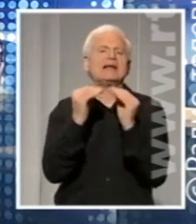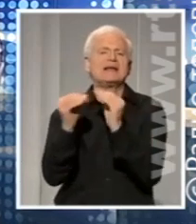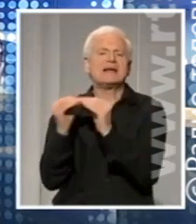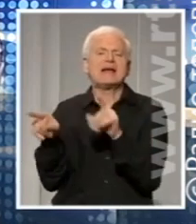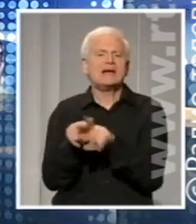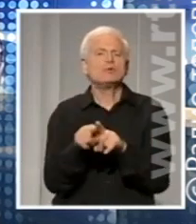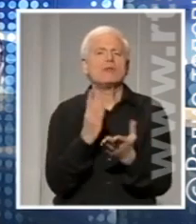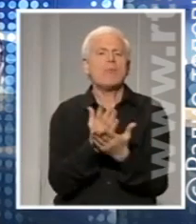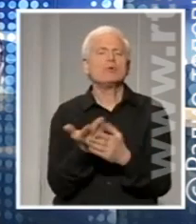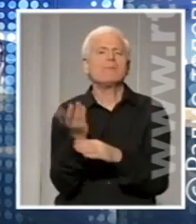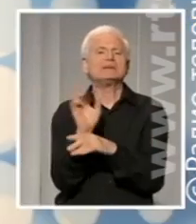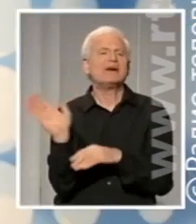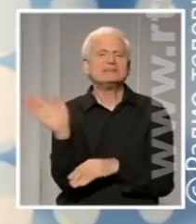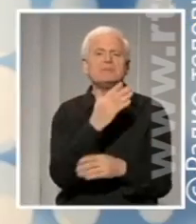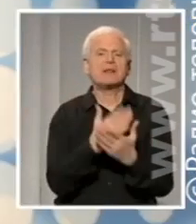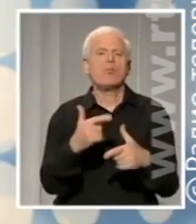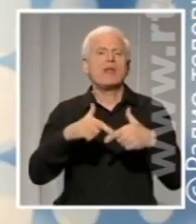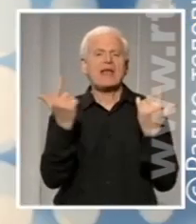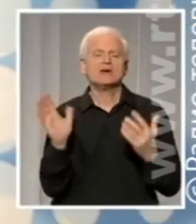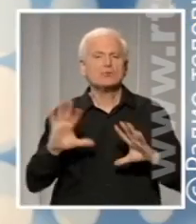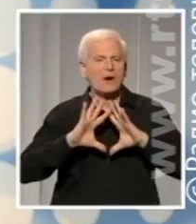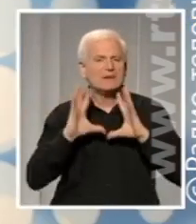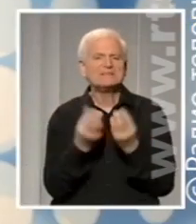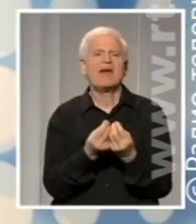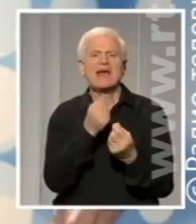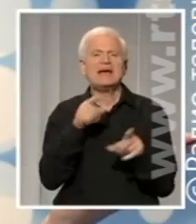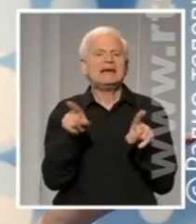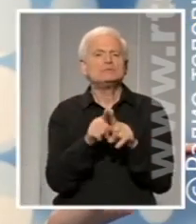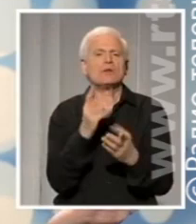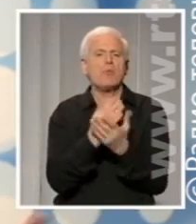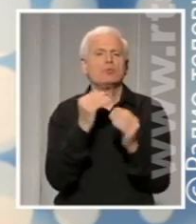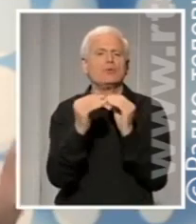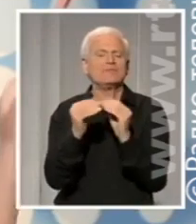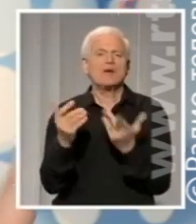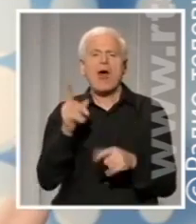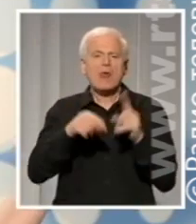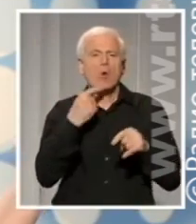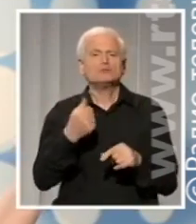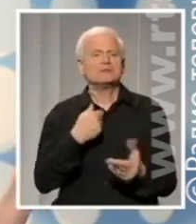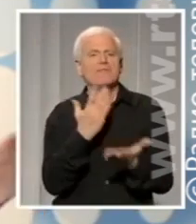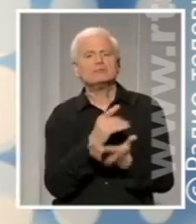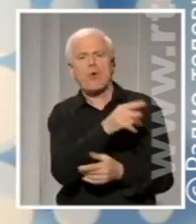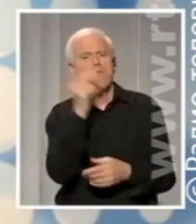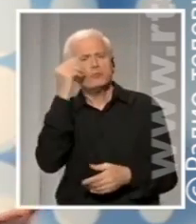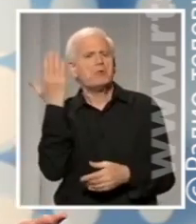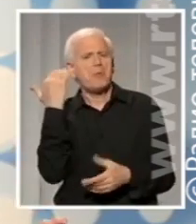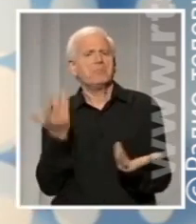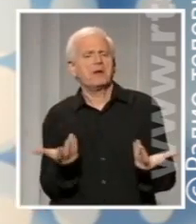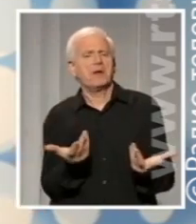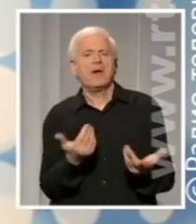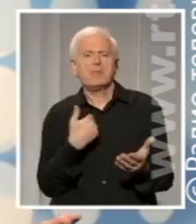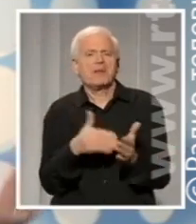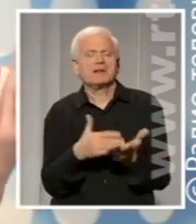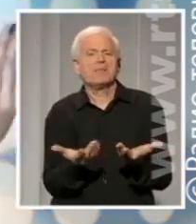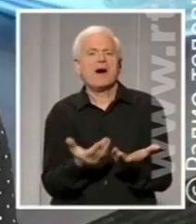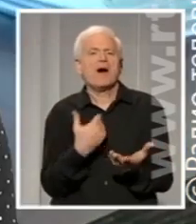predstaviti da svima bude sve jasno i da svi budu na istom programu. Jer ima neki koji kažu ja sam ovo već učio, dosta sam dobila tih